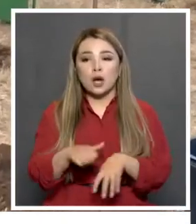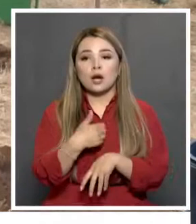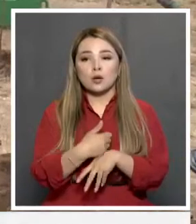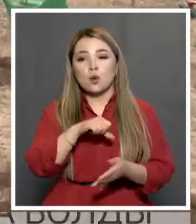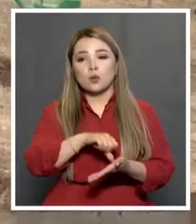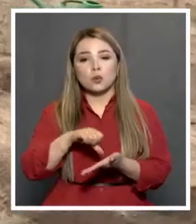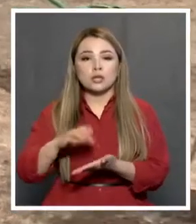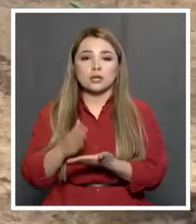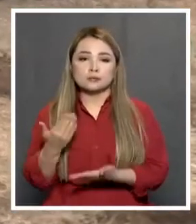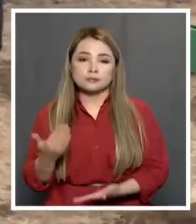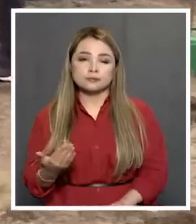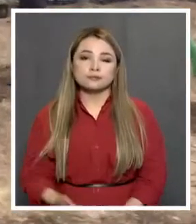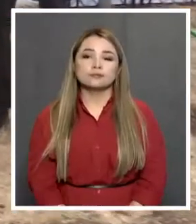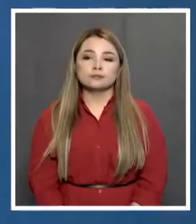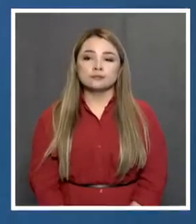өкілдері қатысты.